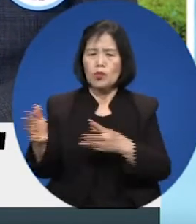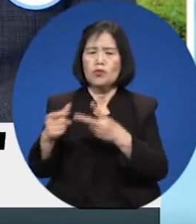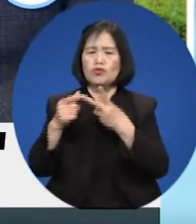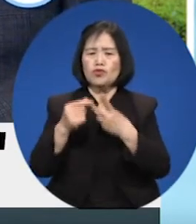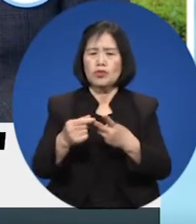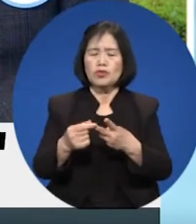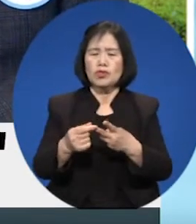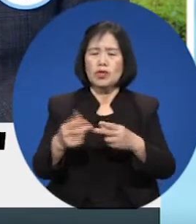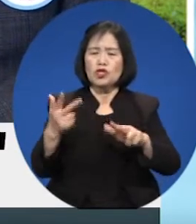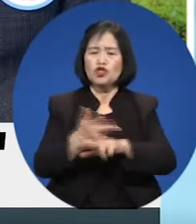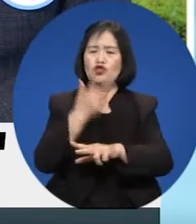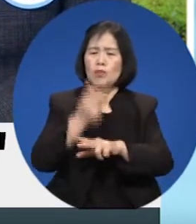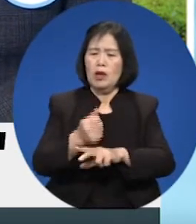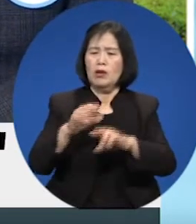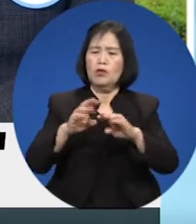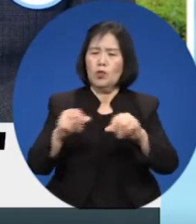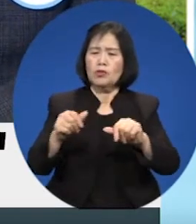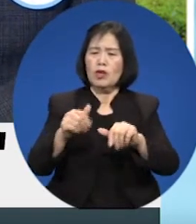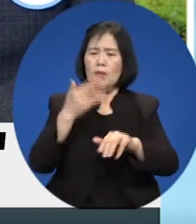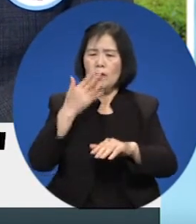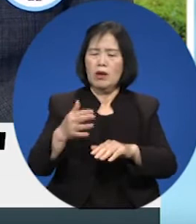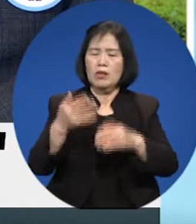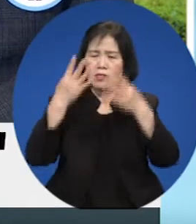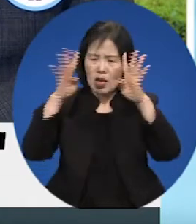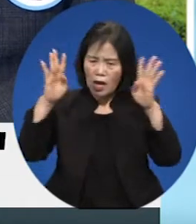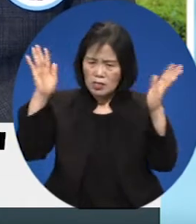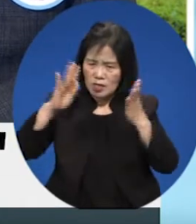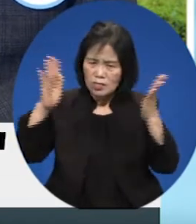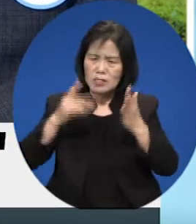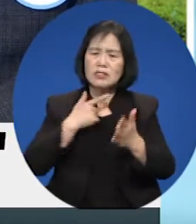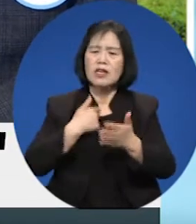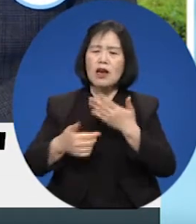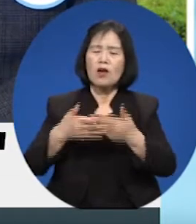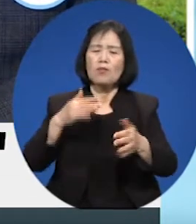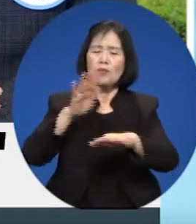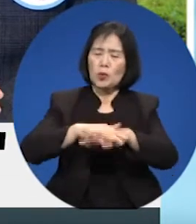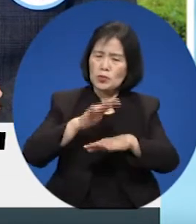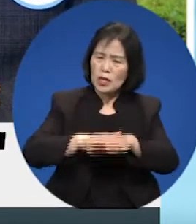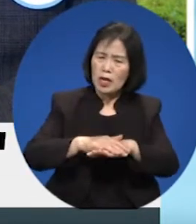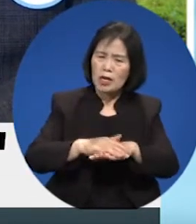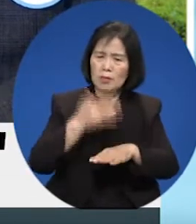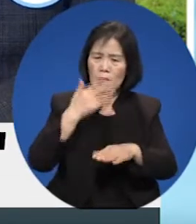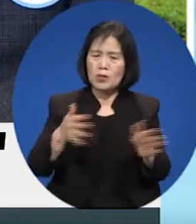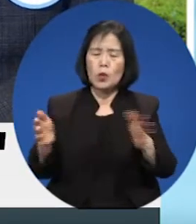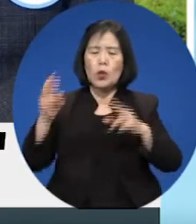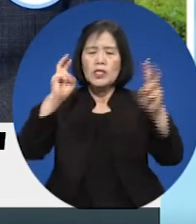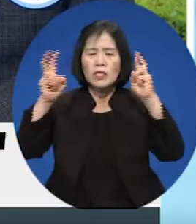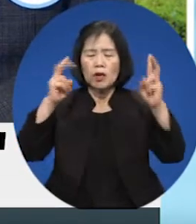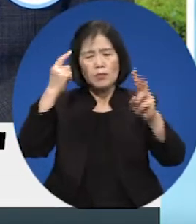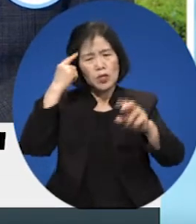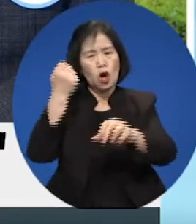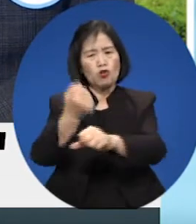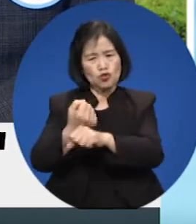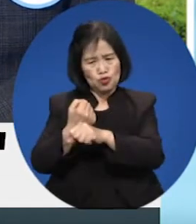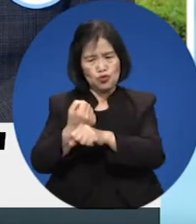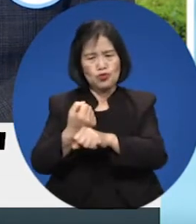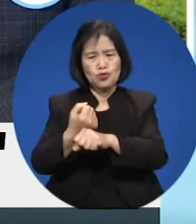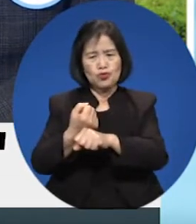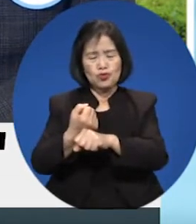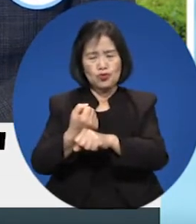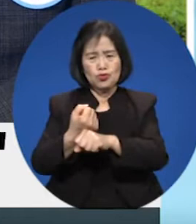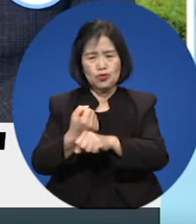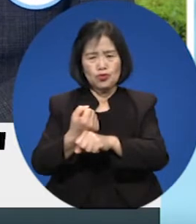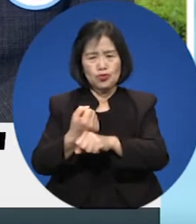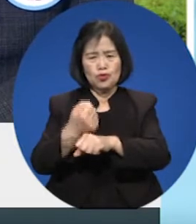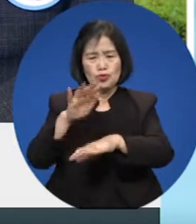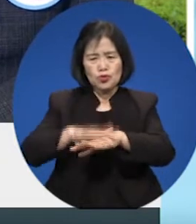주말 농장 해도 됩니다 대학생들의 체험농장 해도 갑니다 4 그리고 기업의 연구소가 들어가서 동지를 어찌